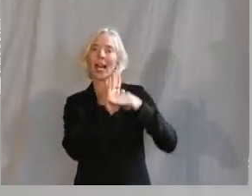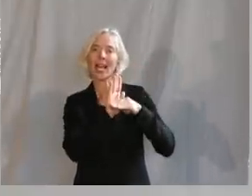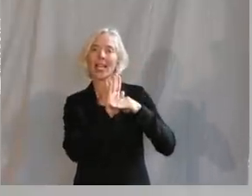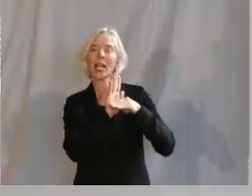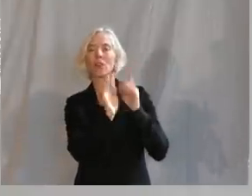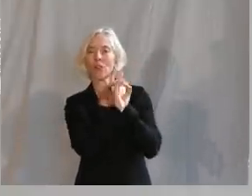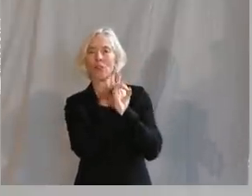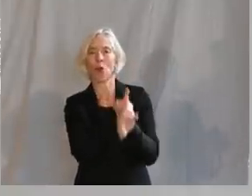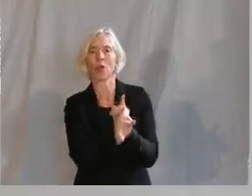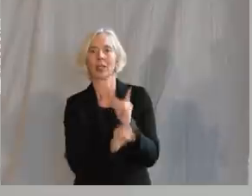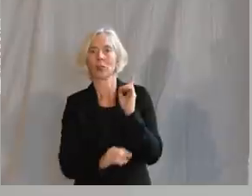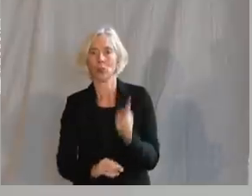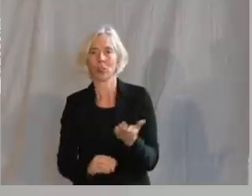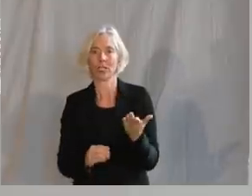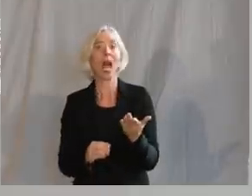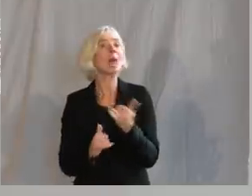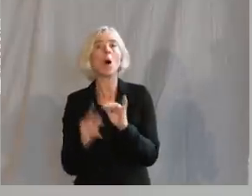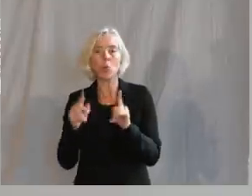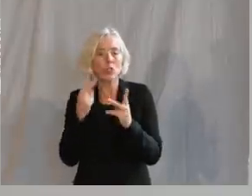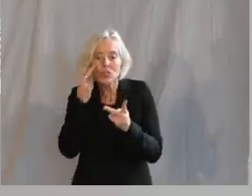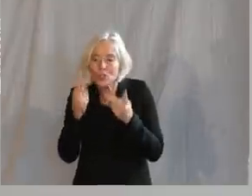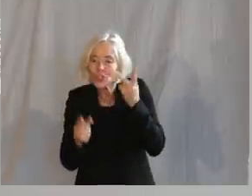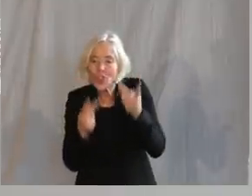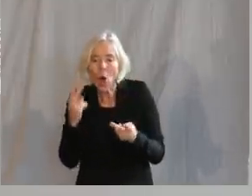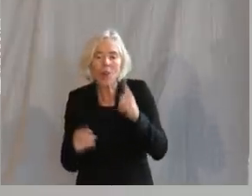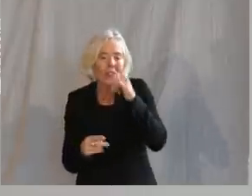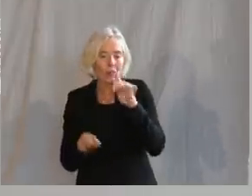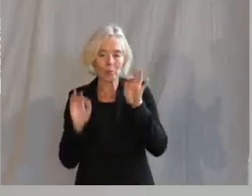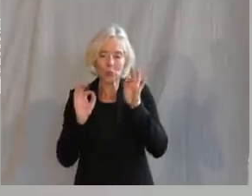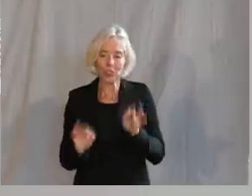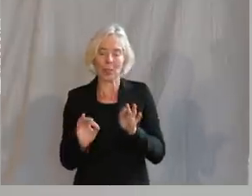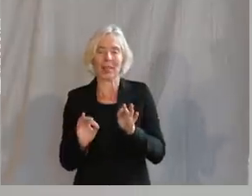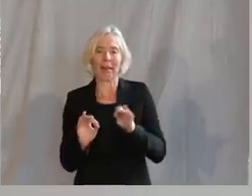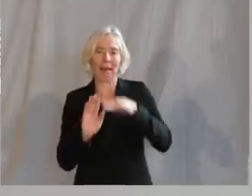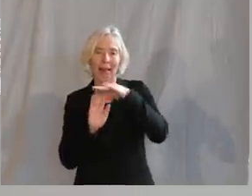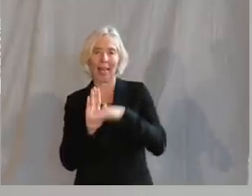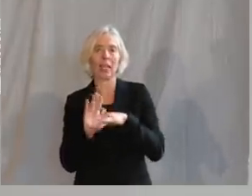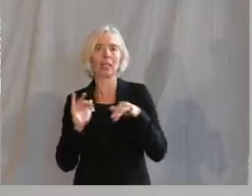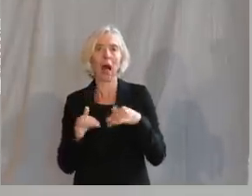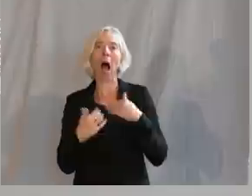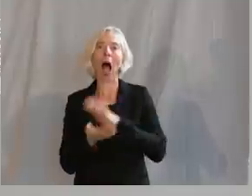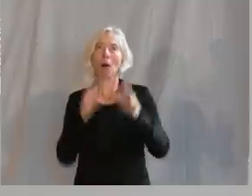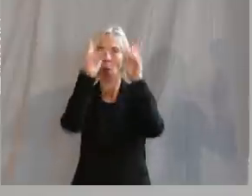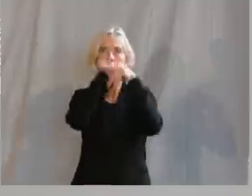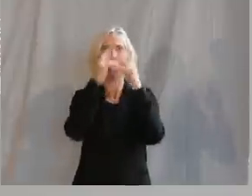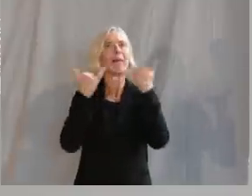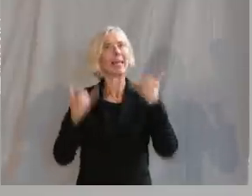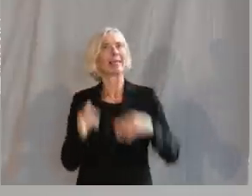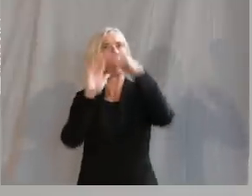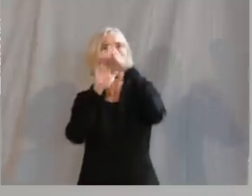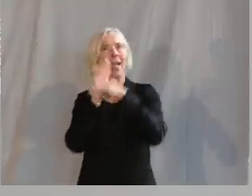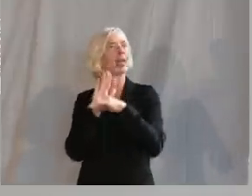Grundgesetz vorgegeben wird. Man darf ja immer nur dann einschränken, wenn eben es entsprechend begründet ist, wenn ermessensfehlerfrei